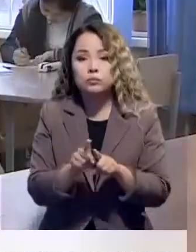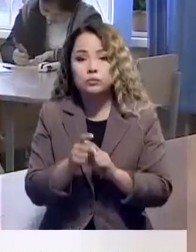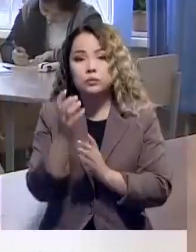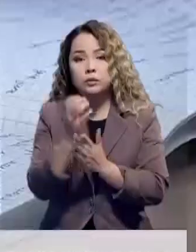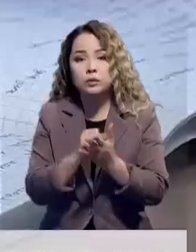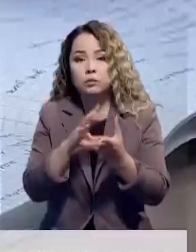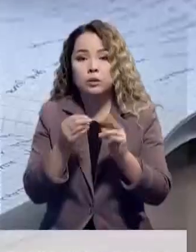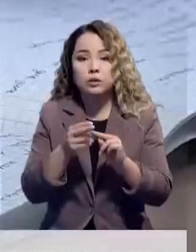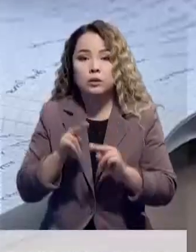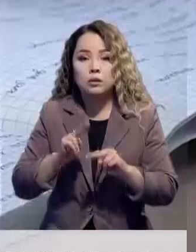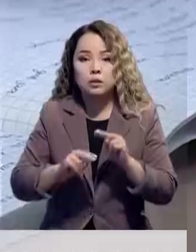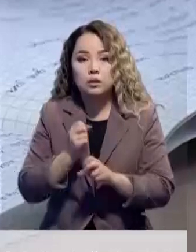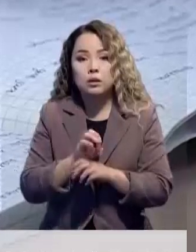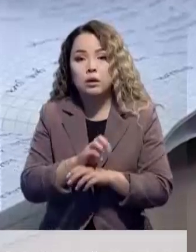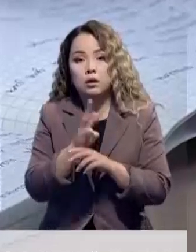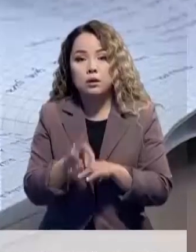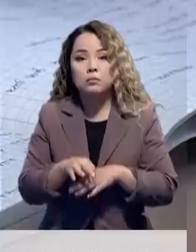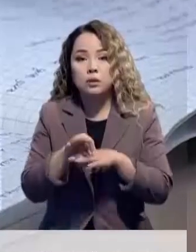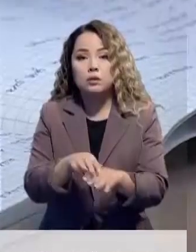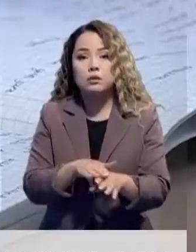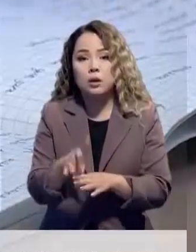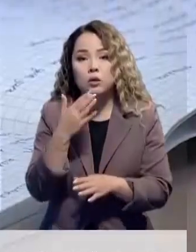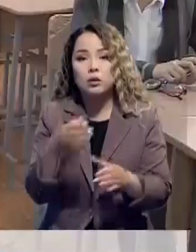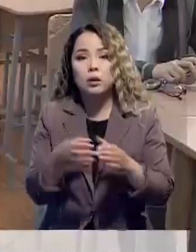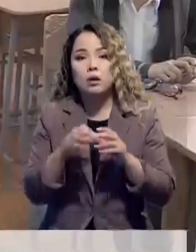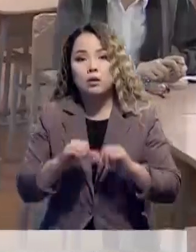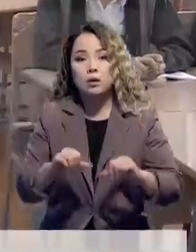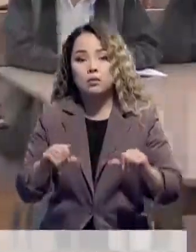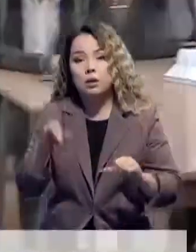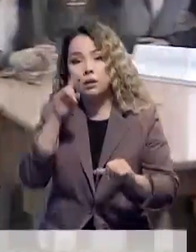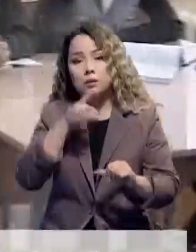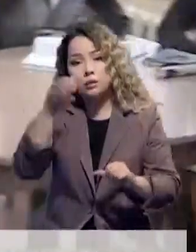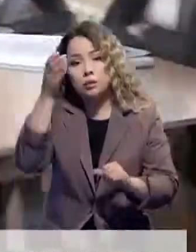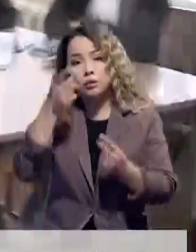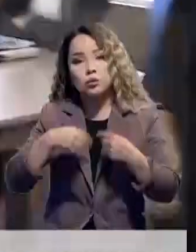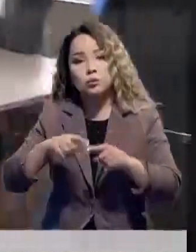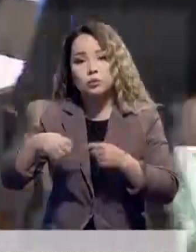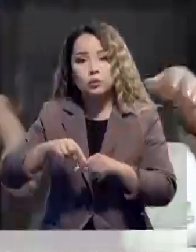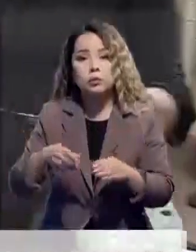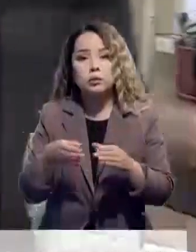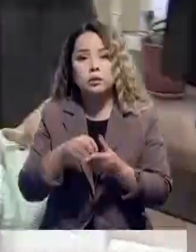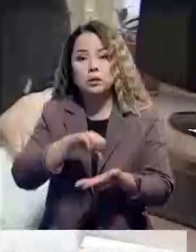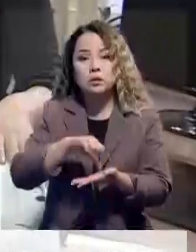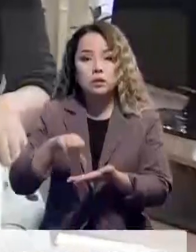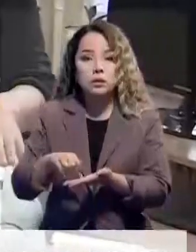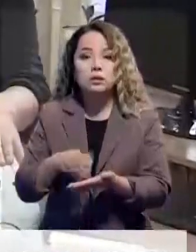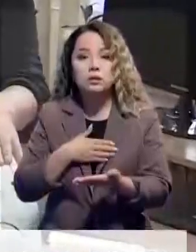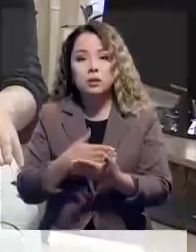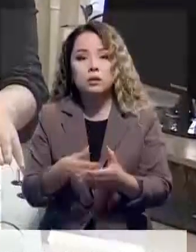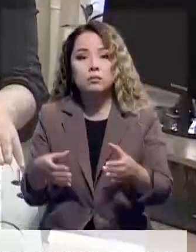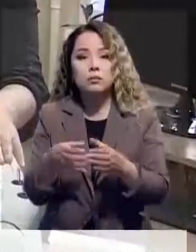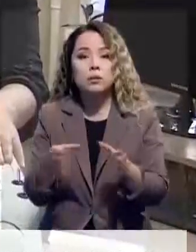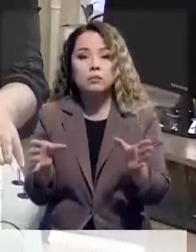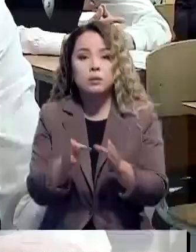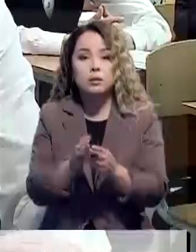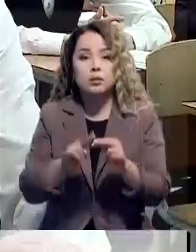ресурстарды бейтараптандыруды қамтамасыз ету ұлттық комиссияның жанынан қазақстандық ғылыми ұйымдардың консорциумы немесе ерікті бірлестігін